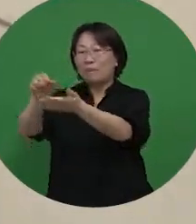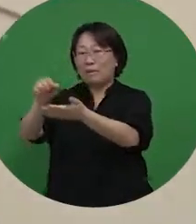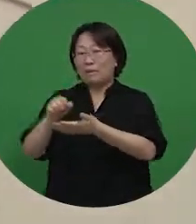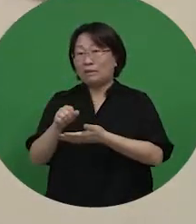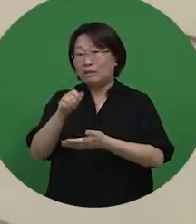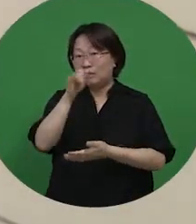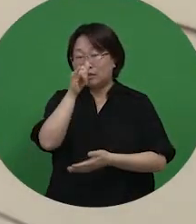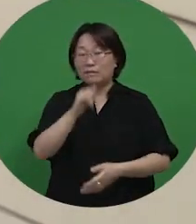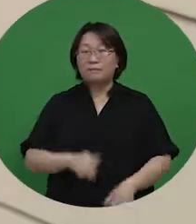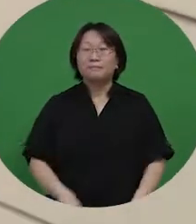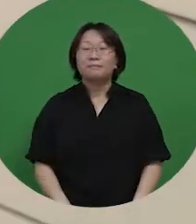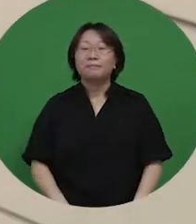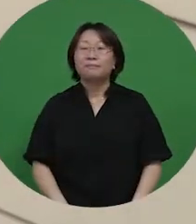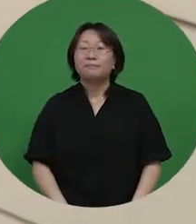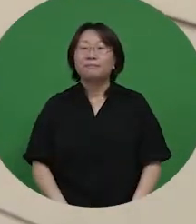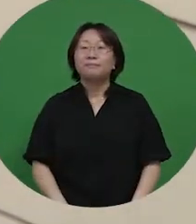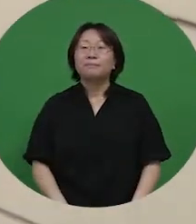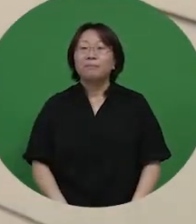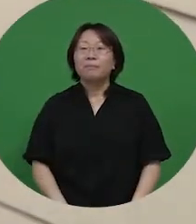수 있습니다.